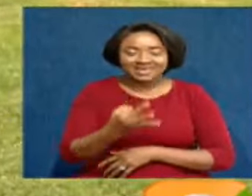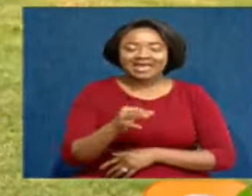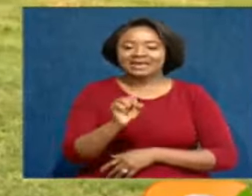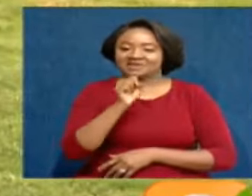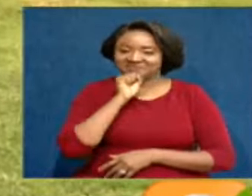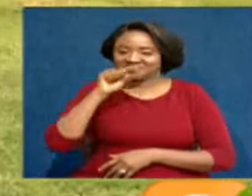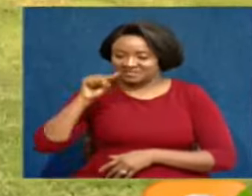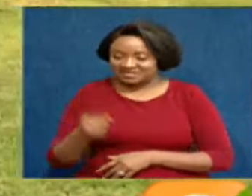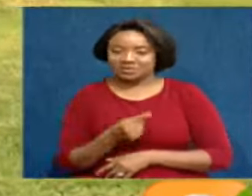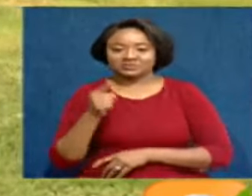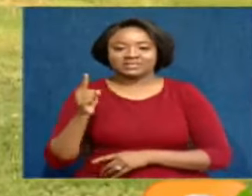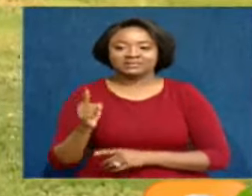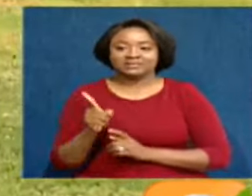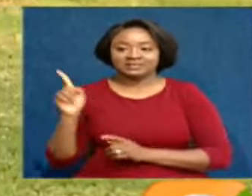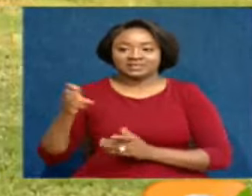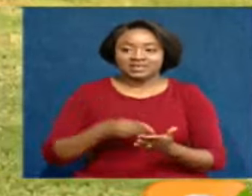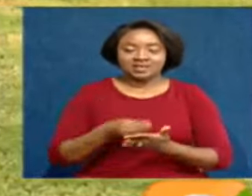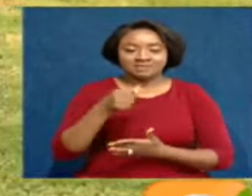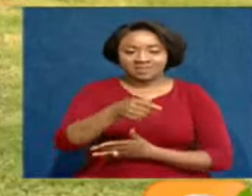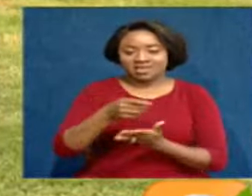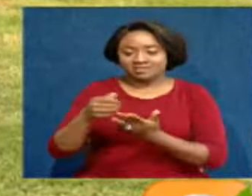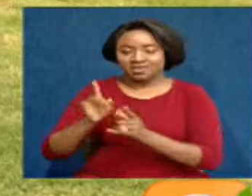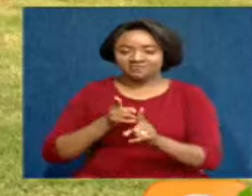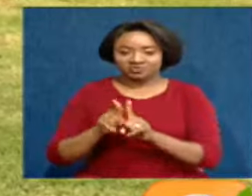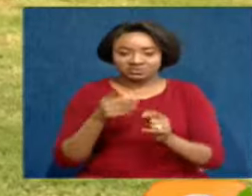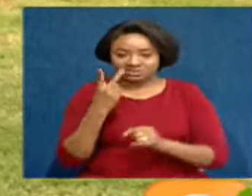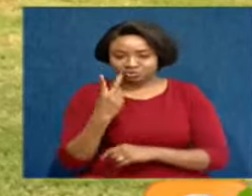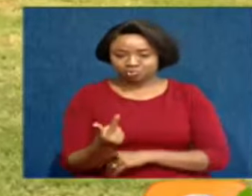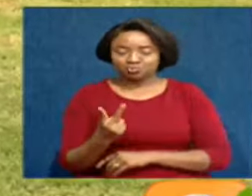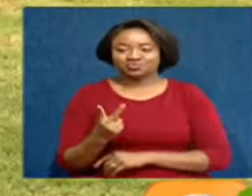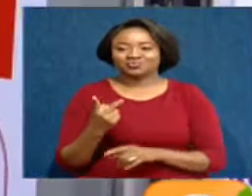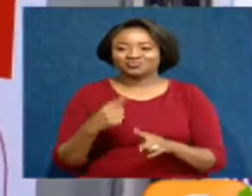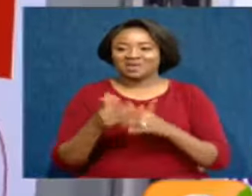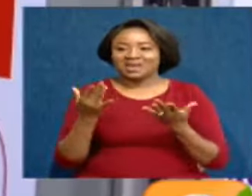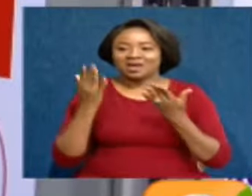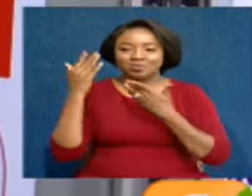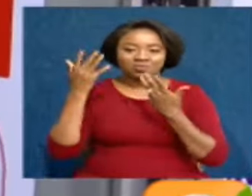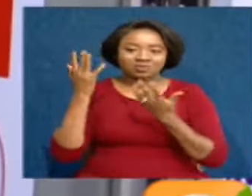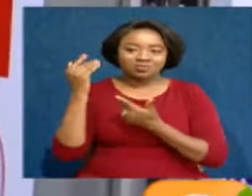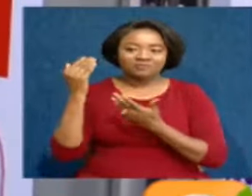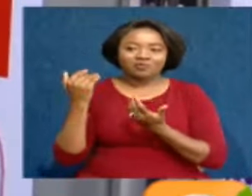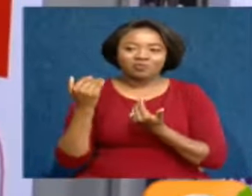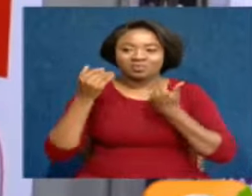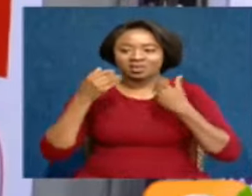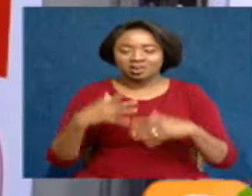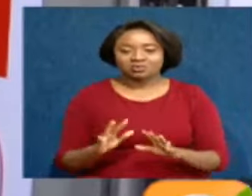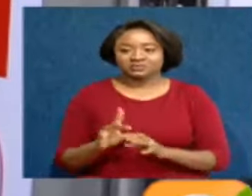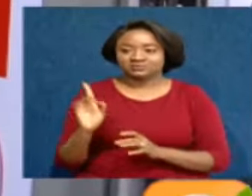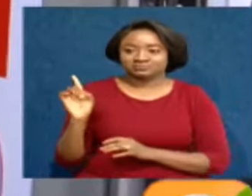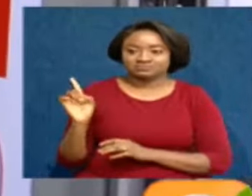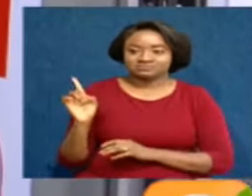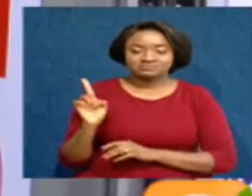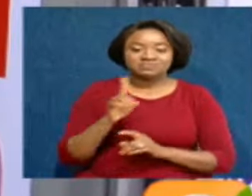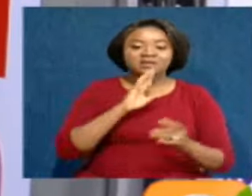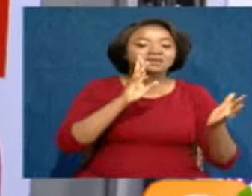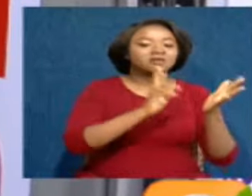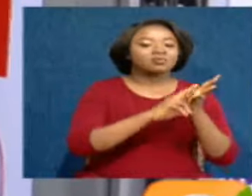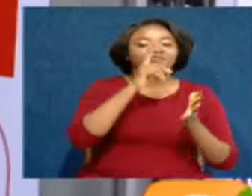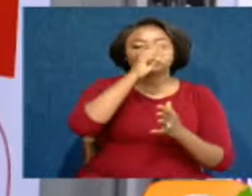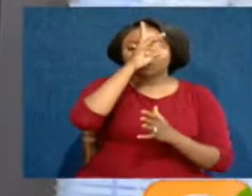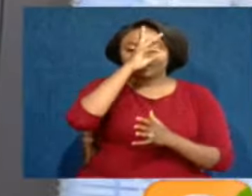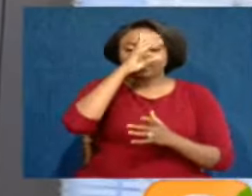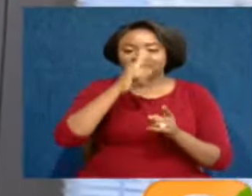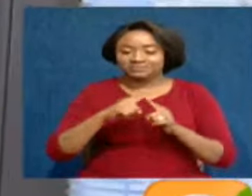ya kuwalipia dada zake wawili. Sasa amepoteza matumaini hata baada ya kuripoti kwa polisi hakuna hatua